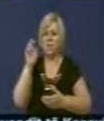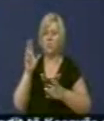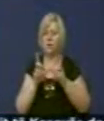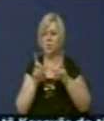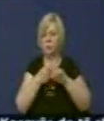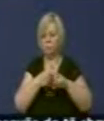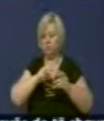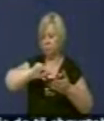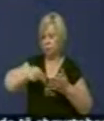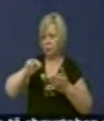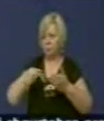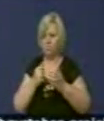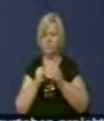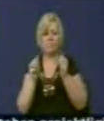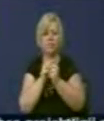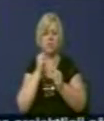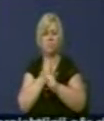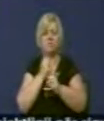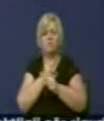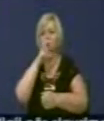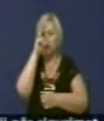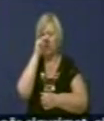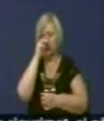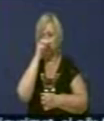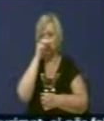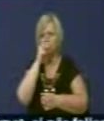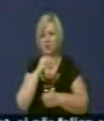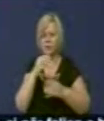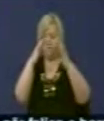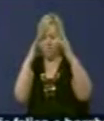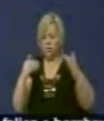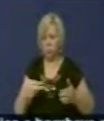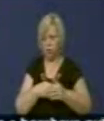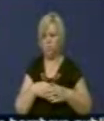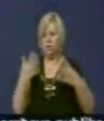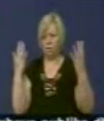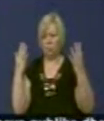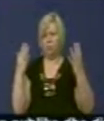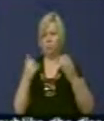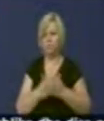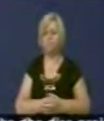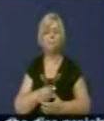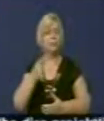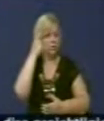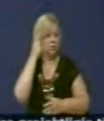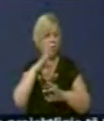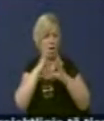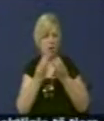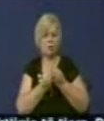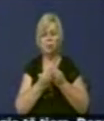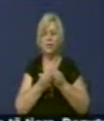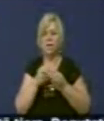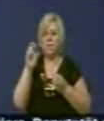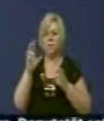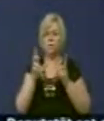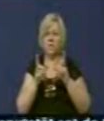ato para e pasuritë të vjedhura. Ndërkaq në anën tjetër, EULEX-i do t'i duhet t'i arrestonte strukturat paralele shtetërore të